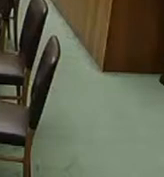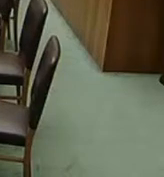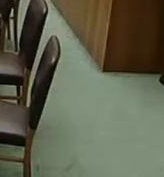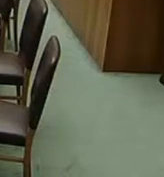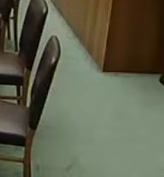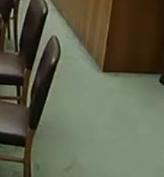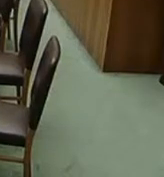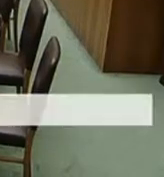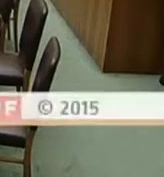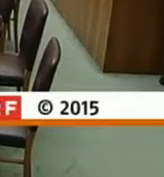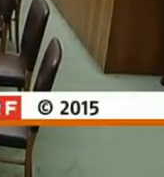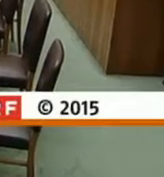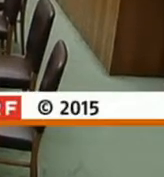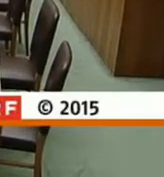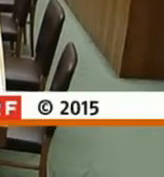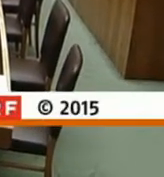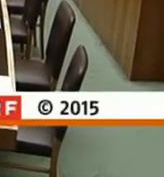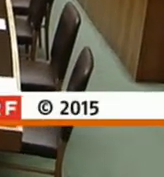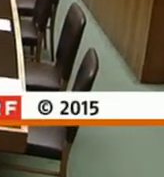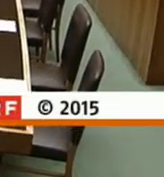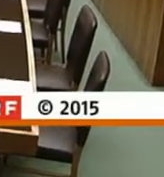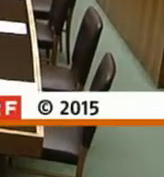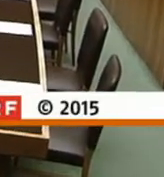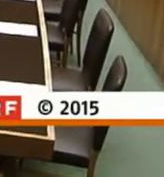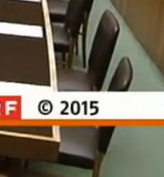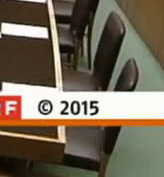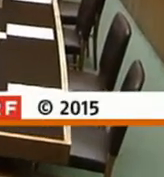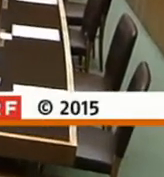ist, dann fehle ich bei der Budgetdebatte. So viel einmal dazu.